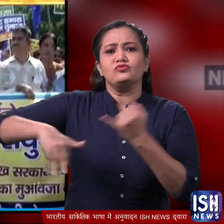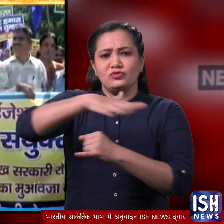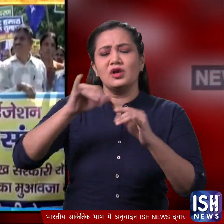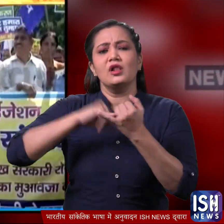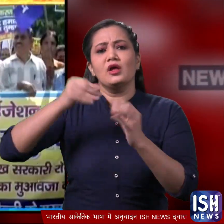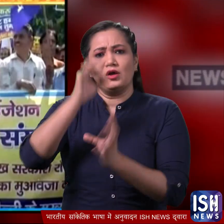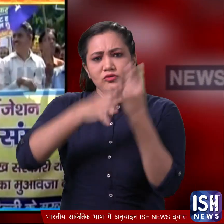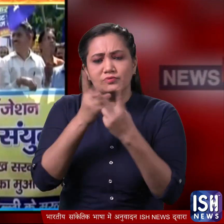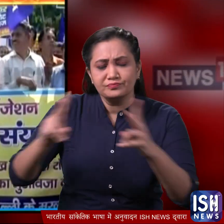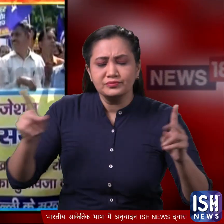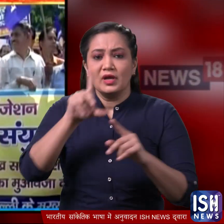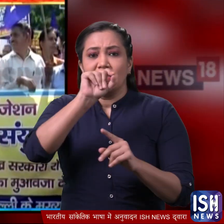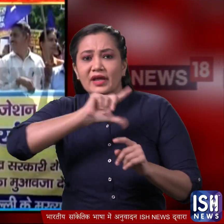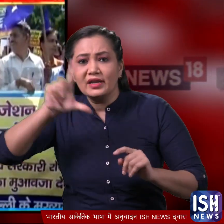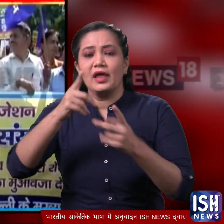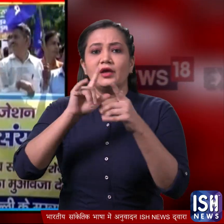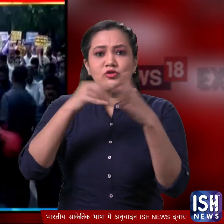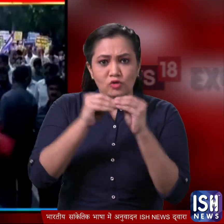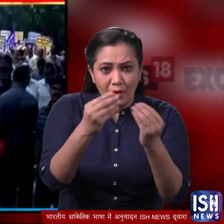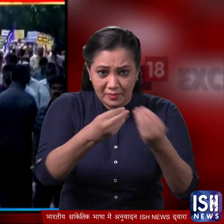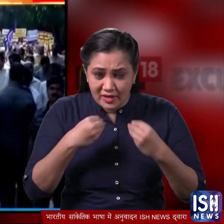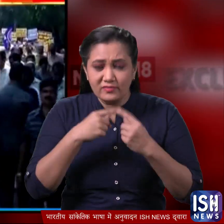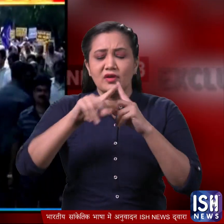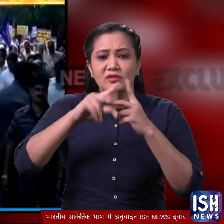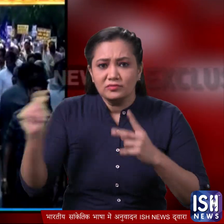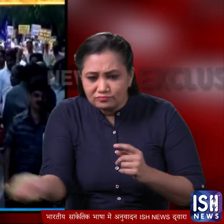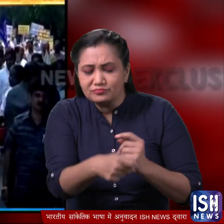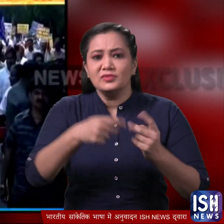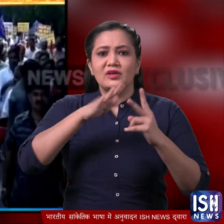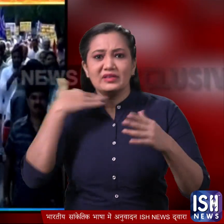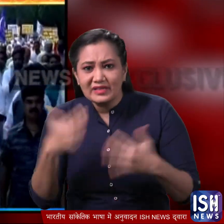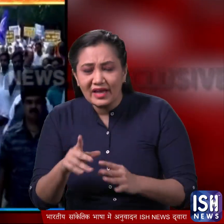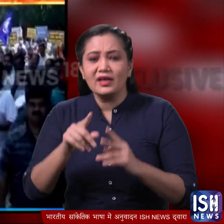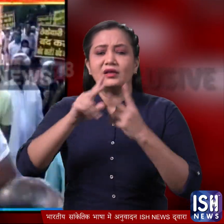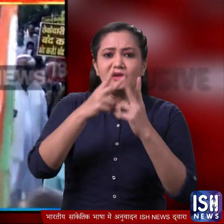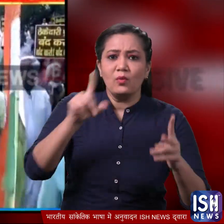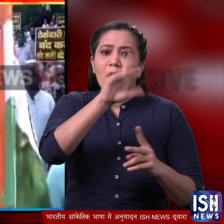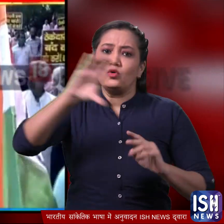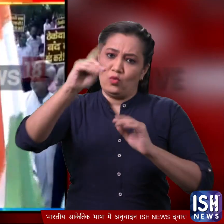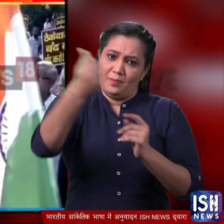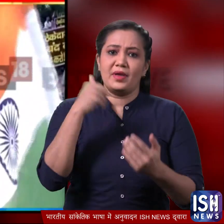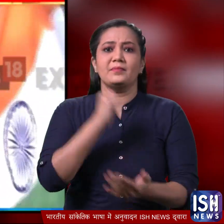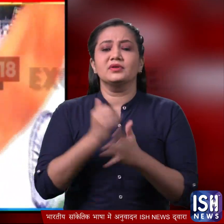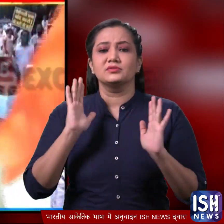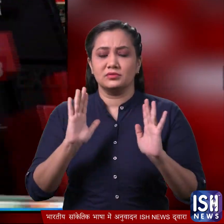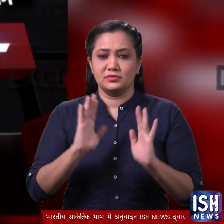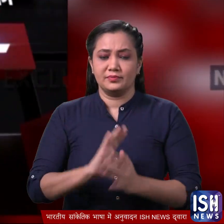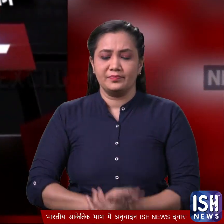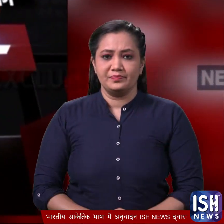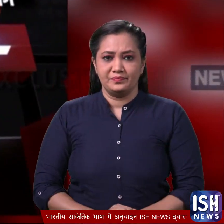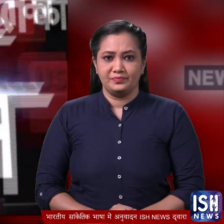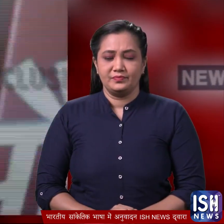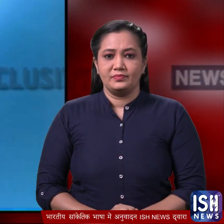शामिल रहे, जिनसे जुड़े लोगों ने 10 लाख सरकारी नौकरियों और सफाई कर्मचारियों की मृत्यु पर परिवार को 1 करोड़ रुपए मुआवजा देने की